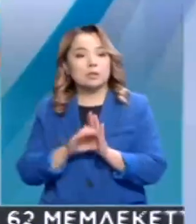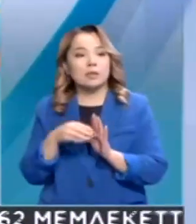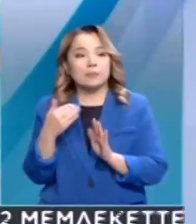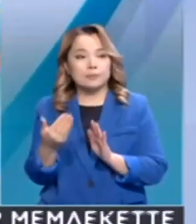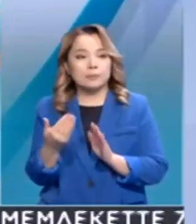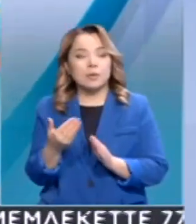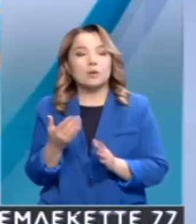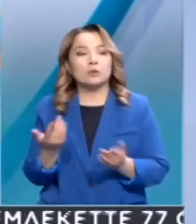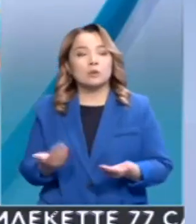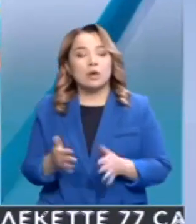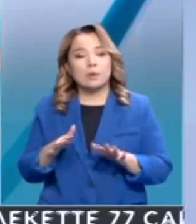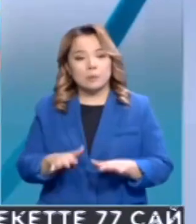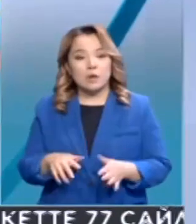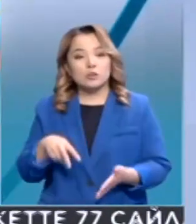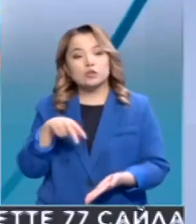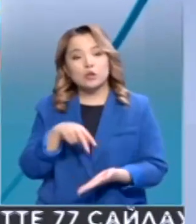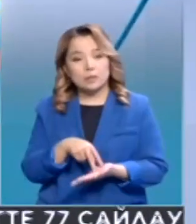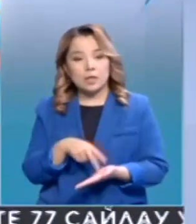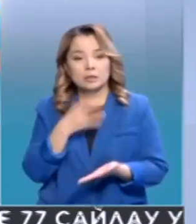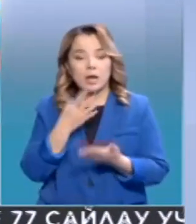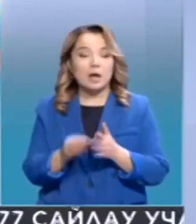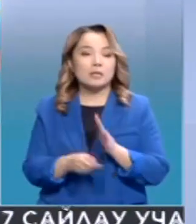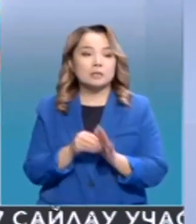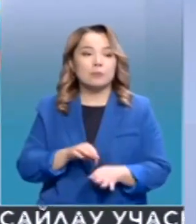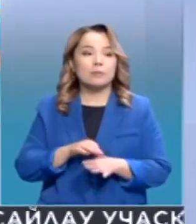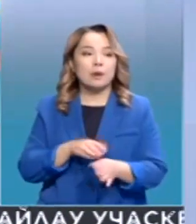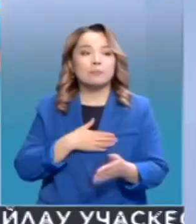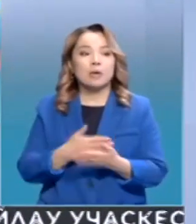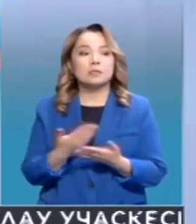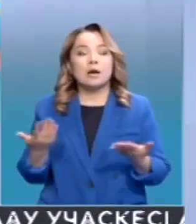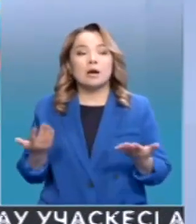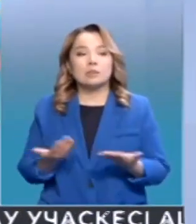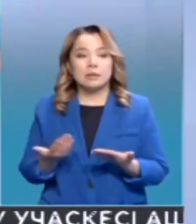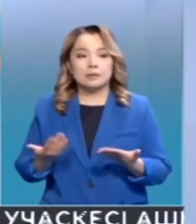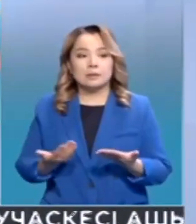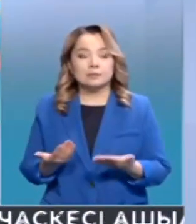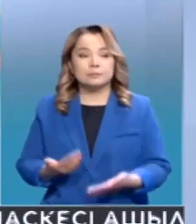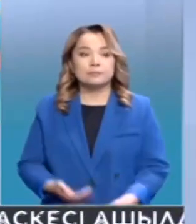Аягөз, өзің тұрған учаскеде сайлаушылардың белсенділігі қандай?